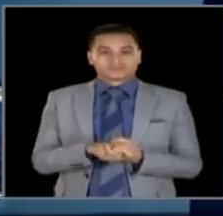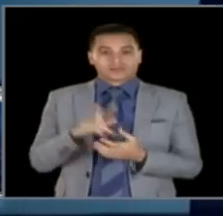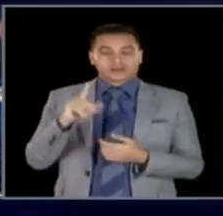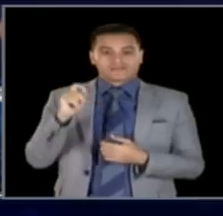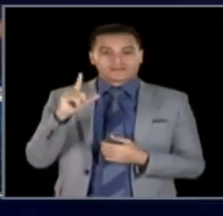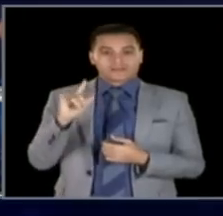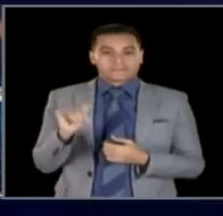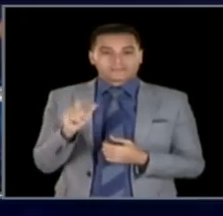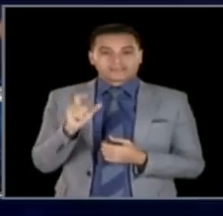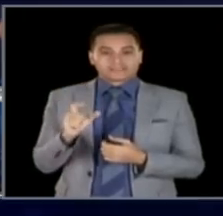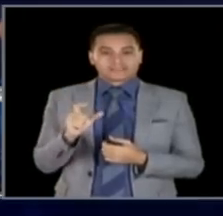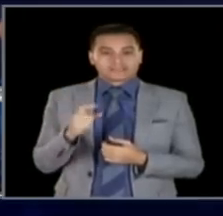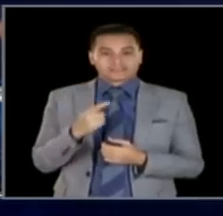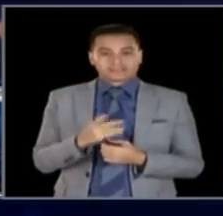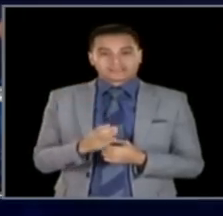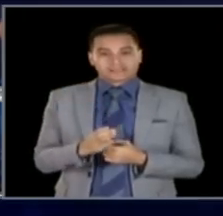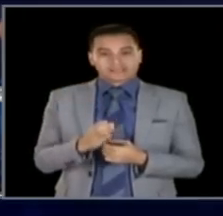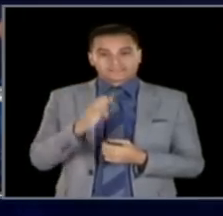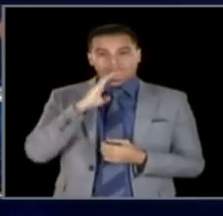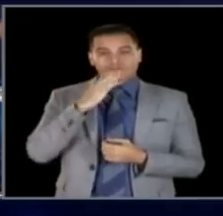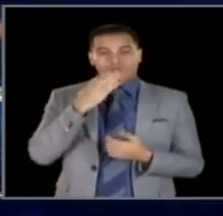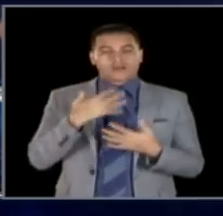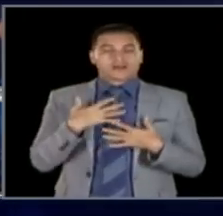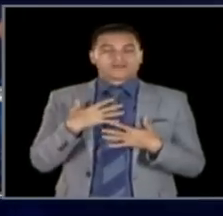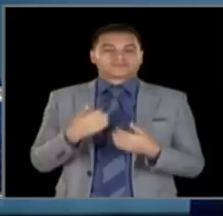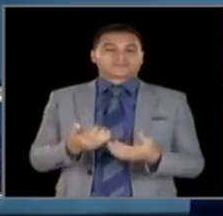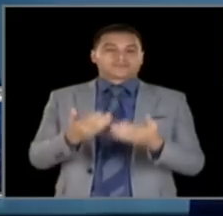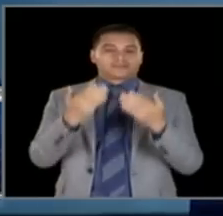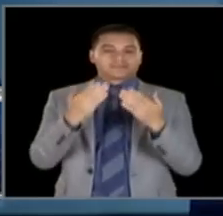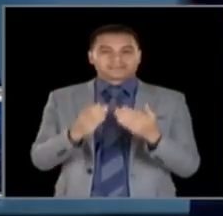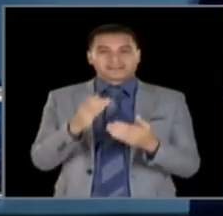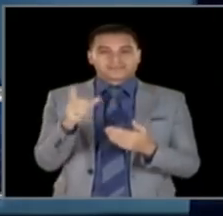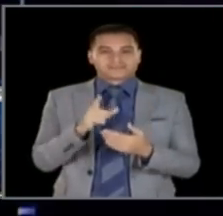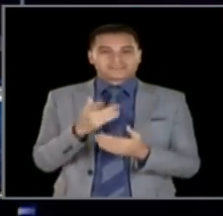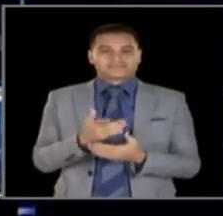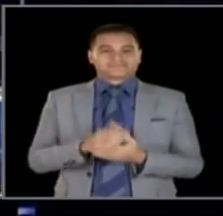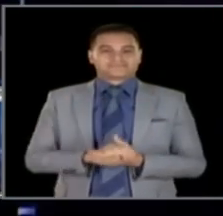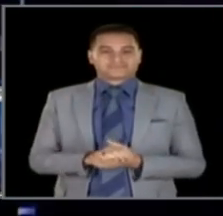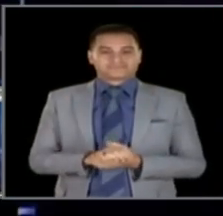الفلبين. الفلبين. الحمد لله يا رب، إجابة صحيحة.